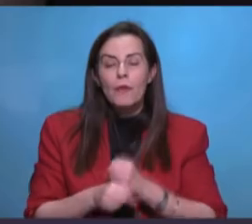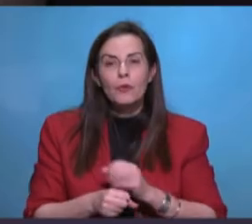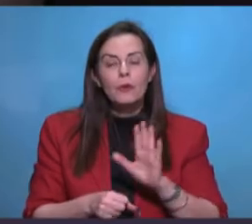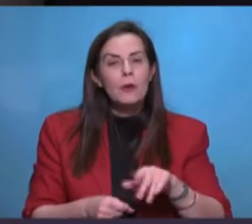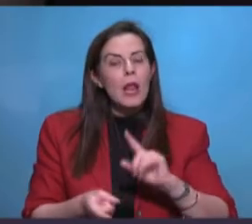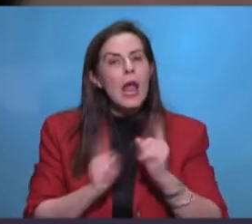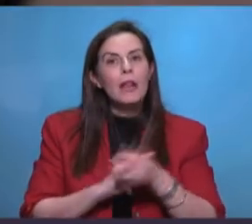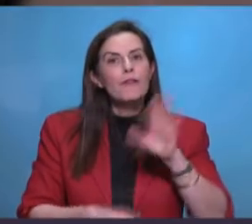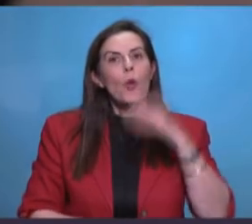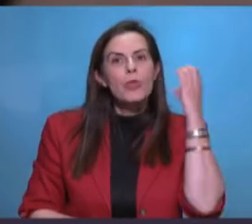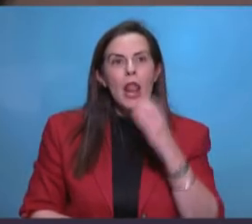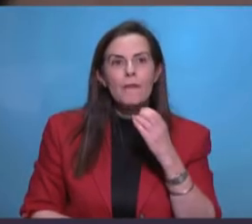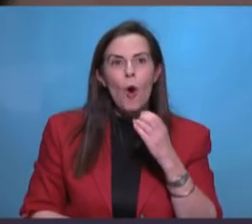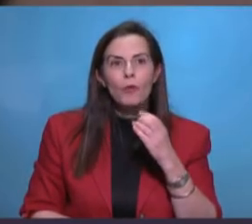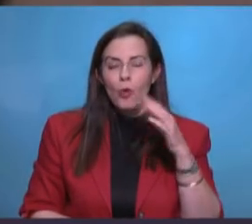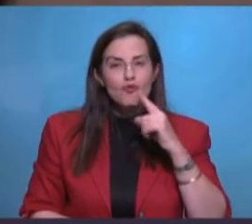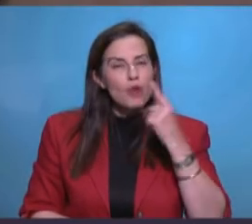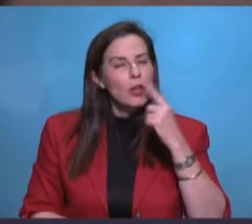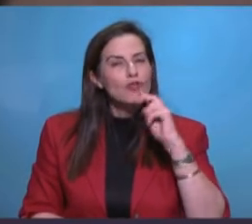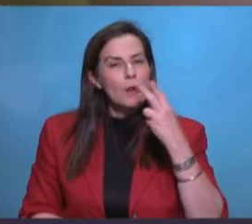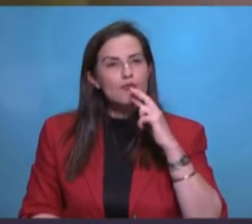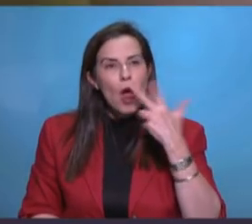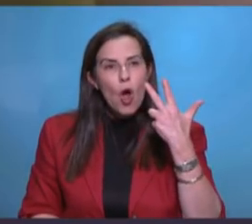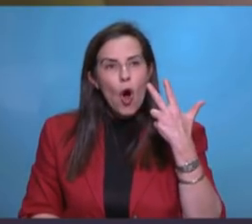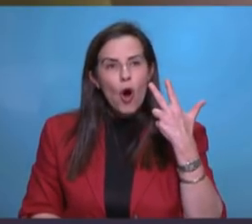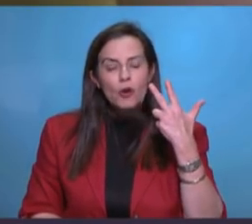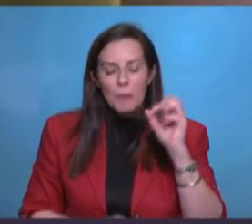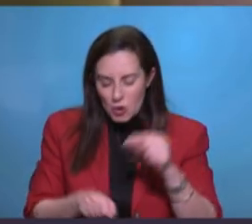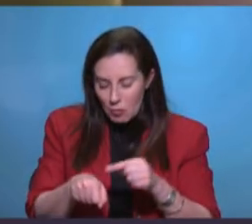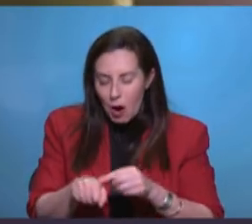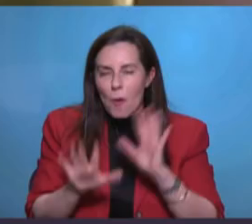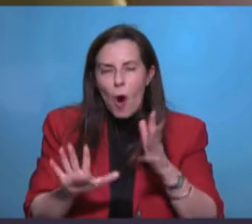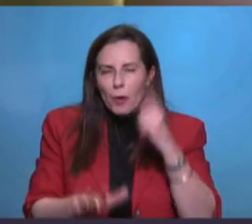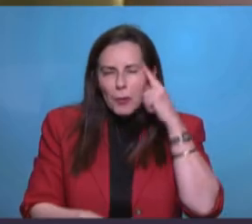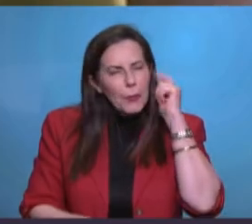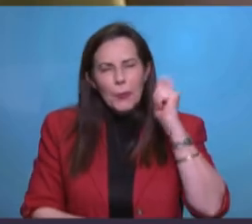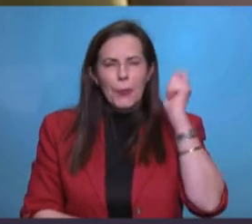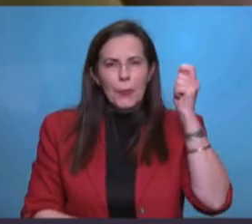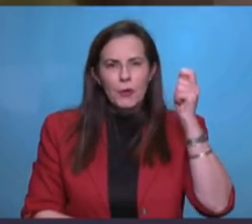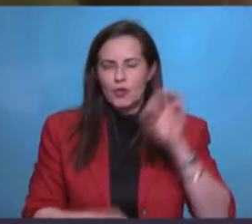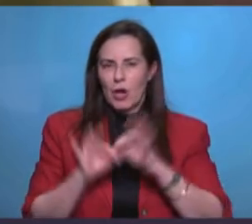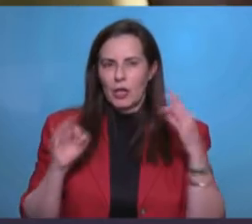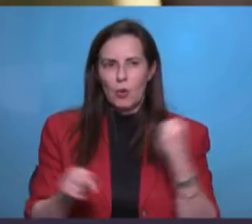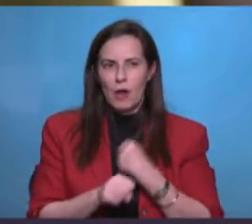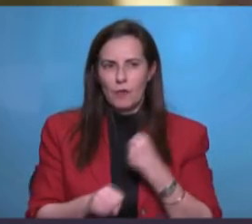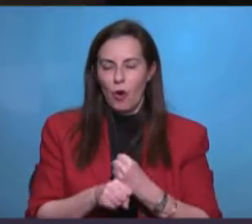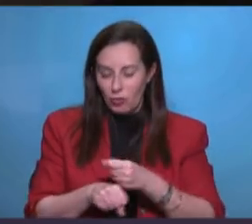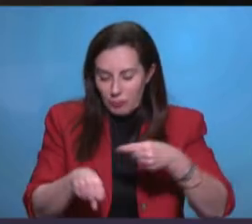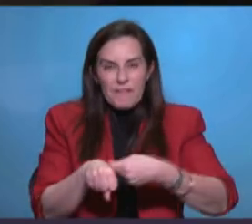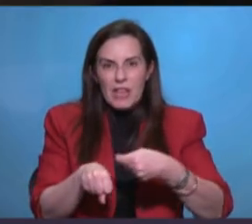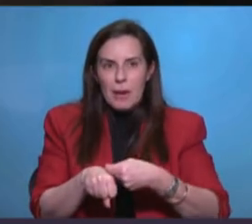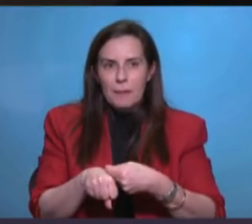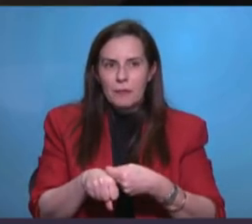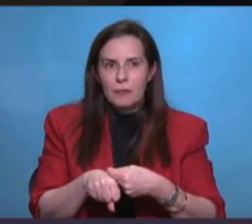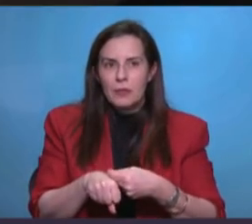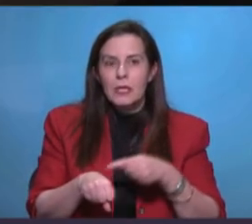כמעט להחליף טלפון. אנחנו שנה, שנתיים, שלוש משבבים מאוד מתוחכמים שיכנסו לתוך הגוף של אנשים,